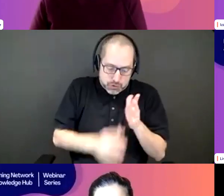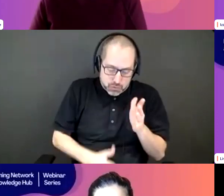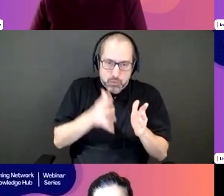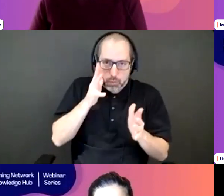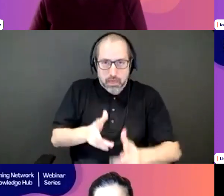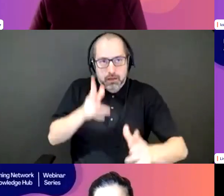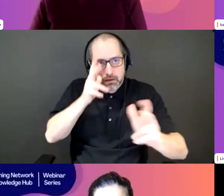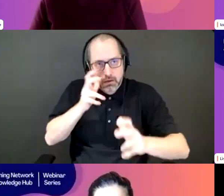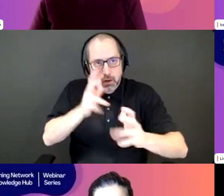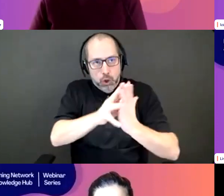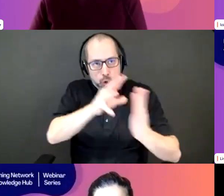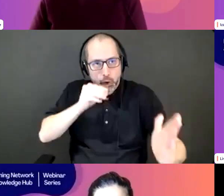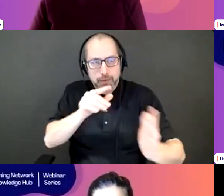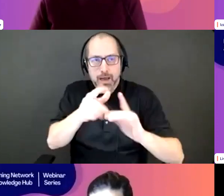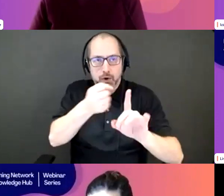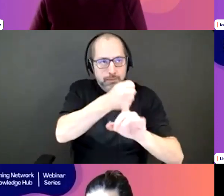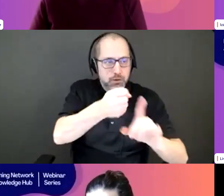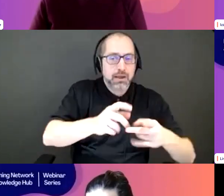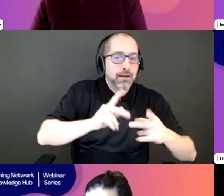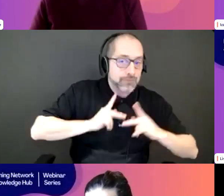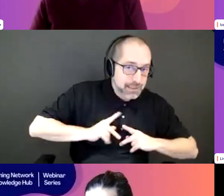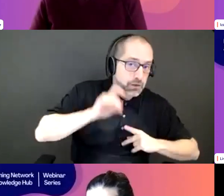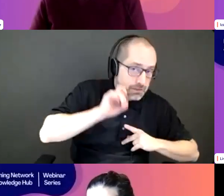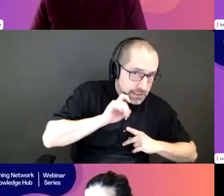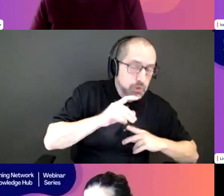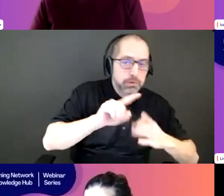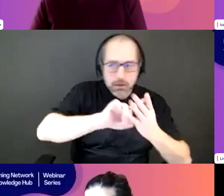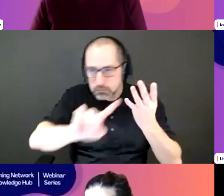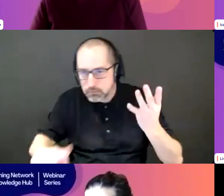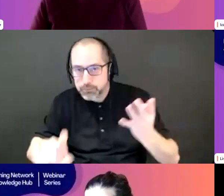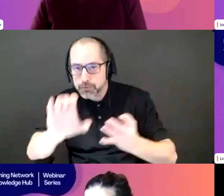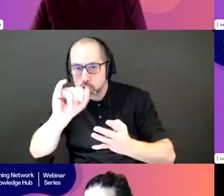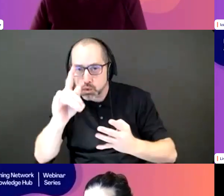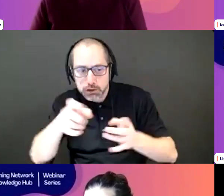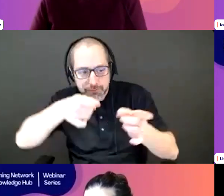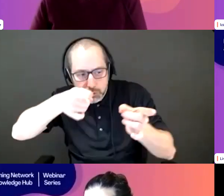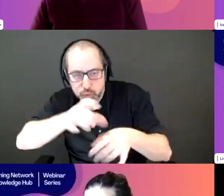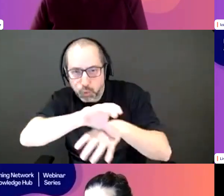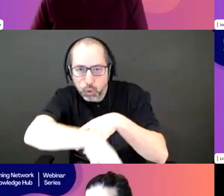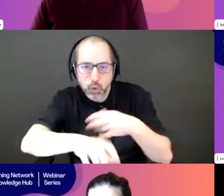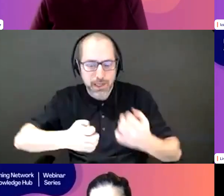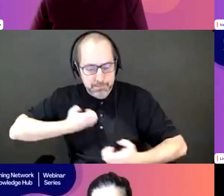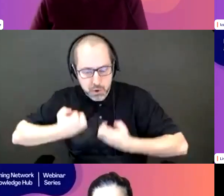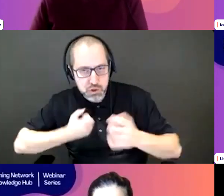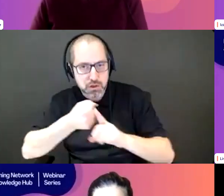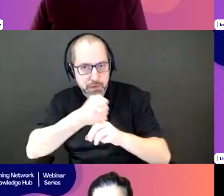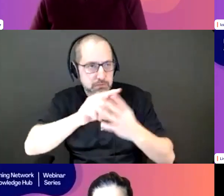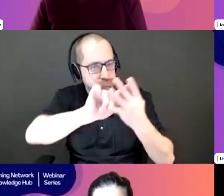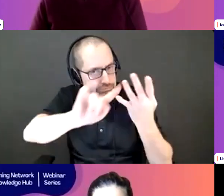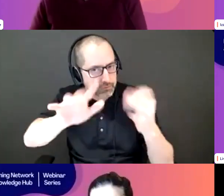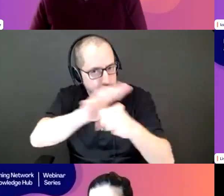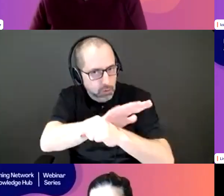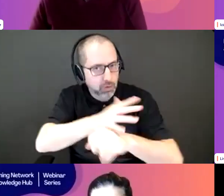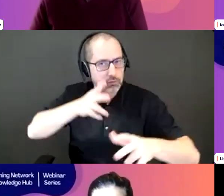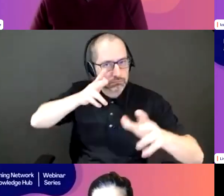intégrer là-dedans afin que les étudiants les jeunes puissent comprendre ce que c'est que la Bible pas seulement l'abus physique